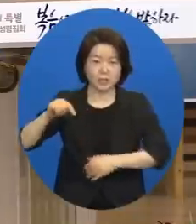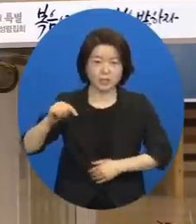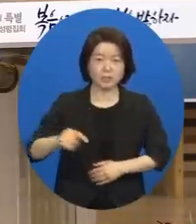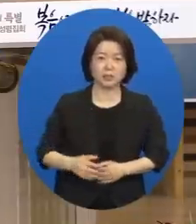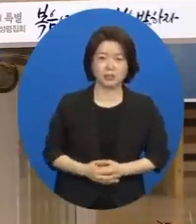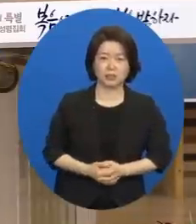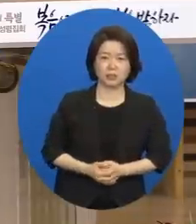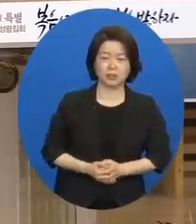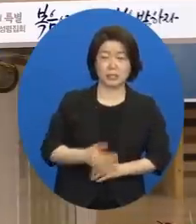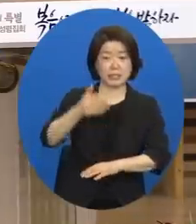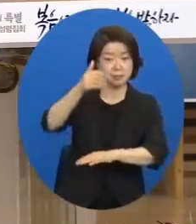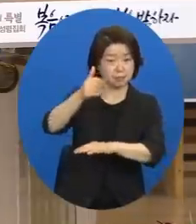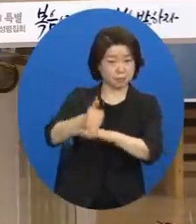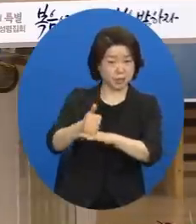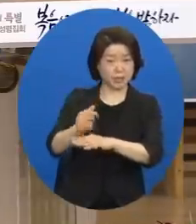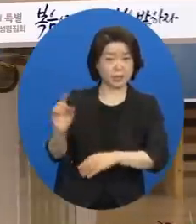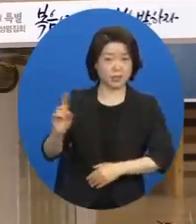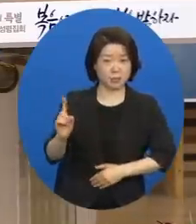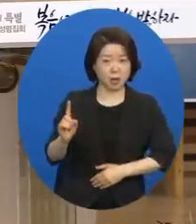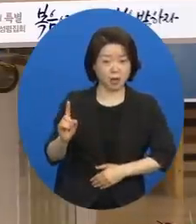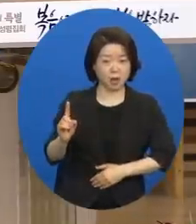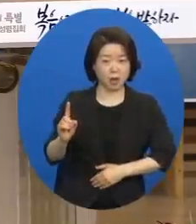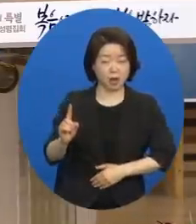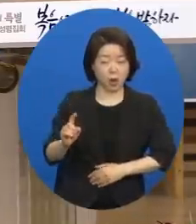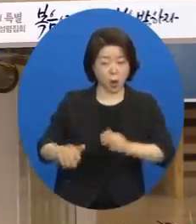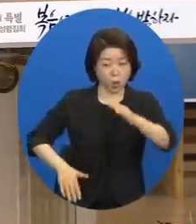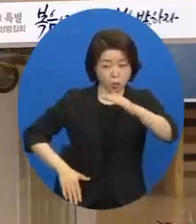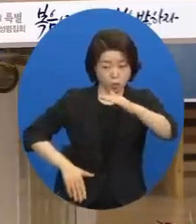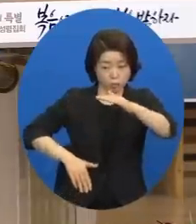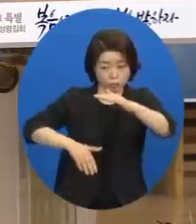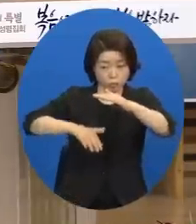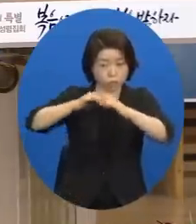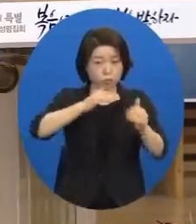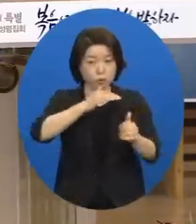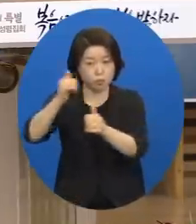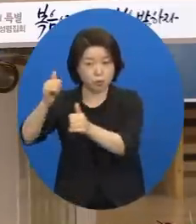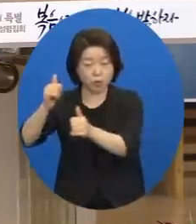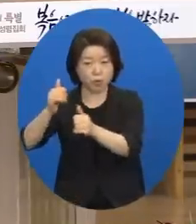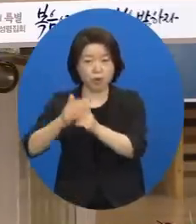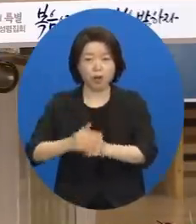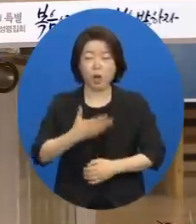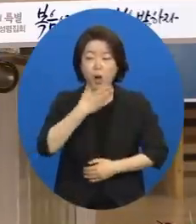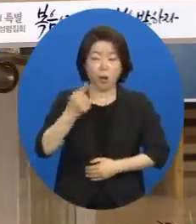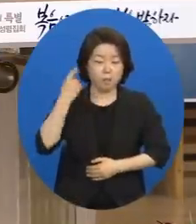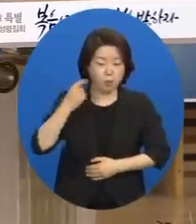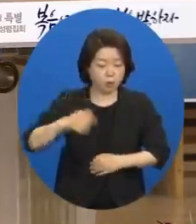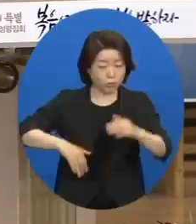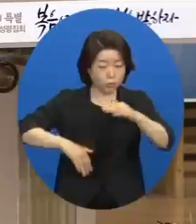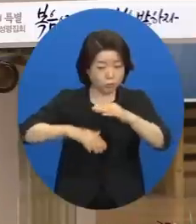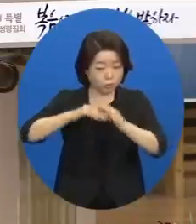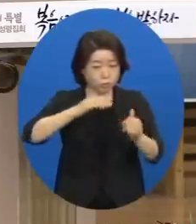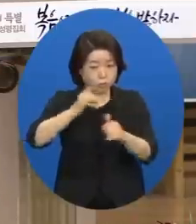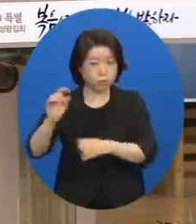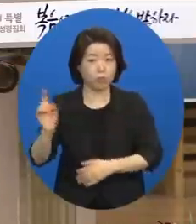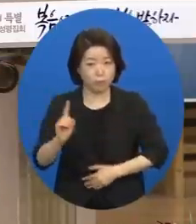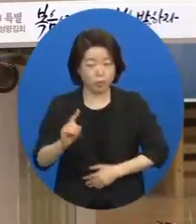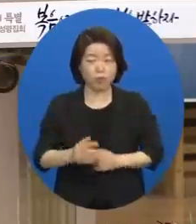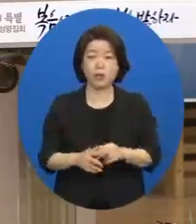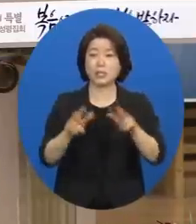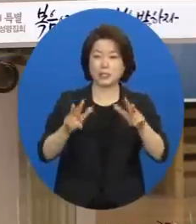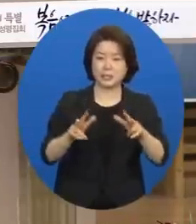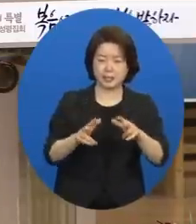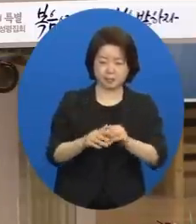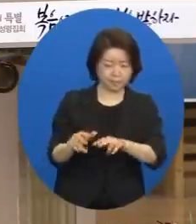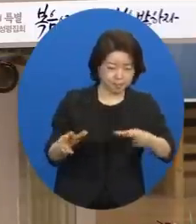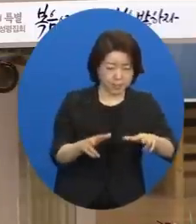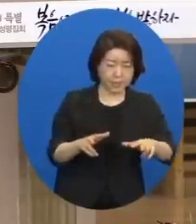그 끝이 어떤 수준으로 우리를 부르시냐면 우리를 어떤 복음으로 부르시는 거 아니? 우리의